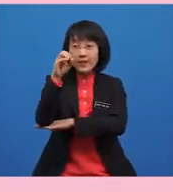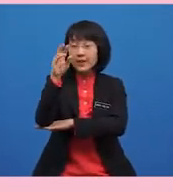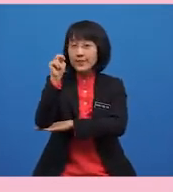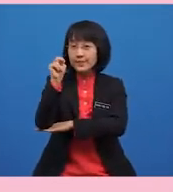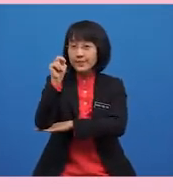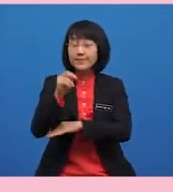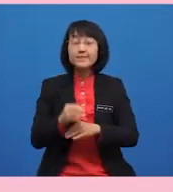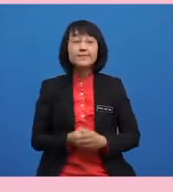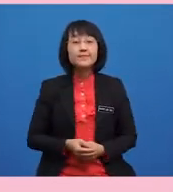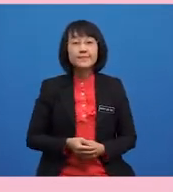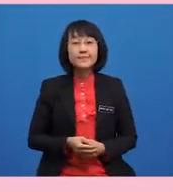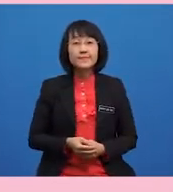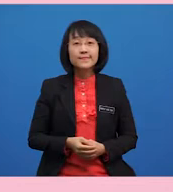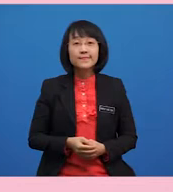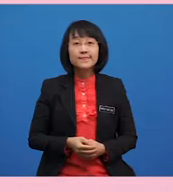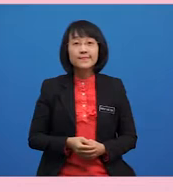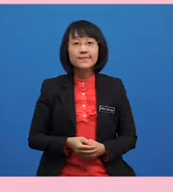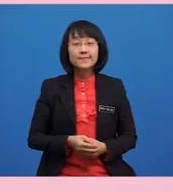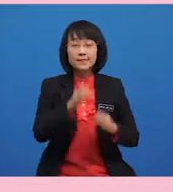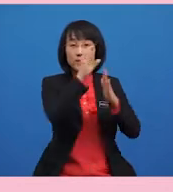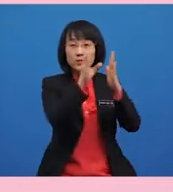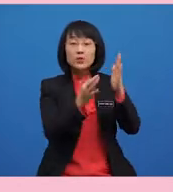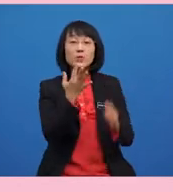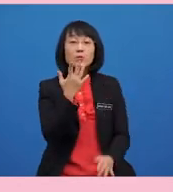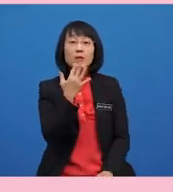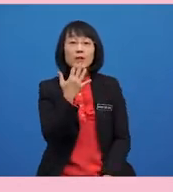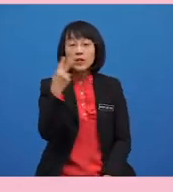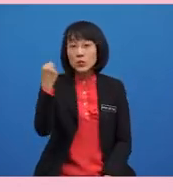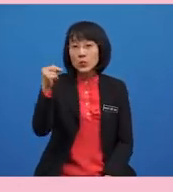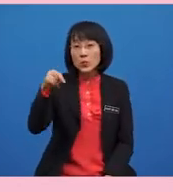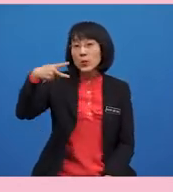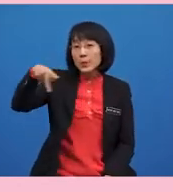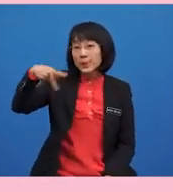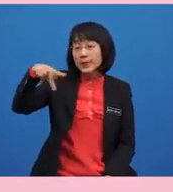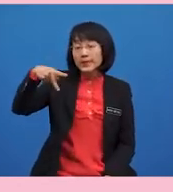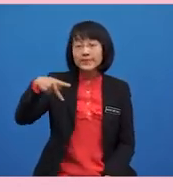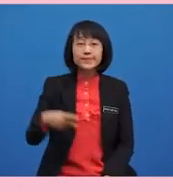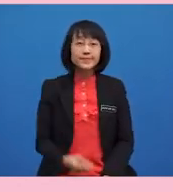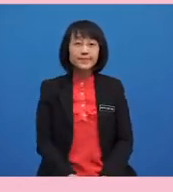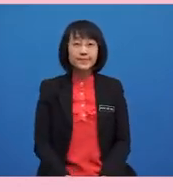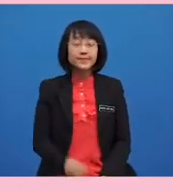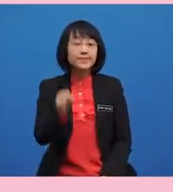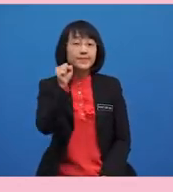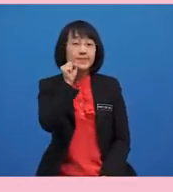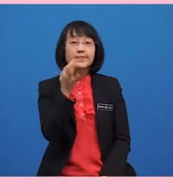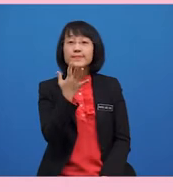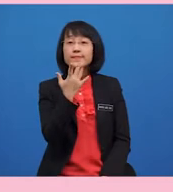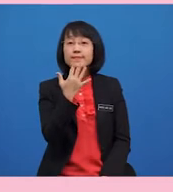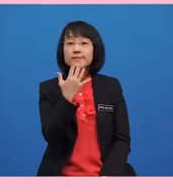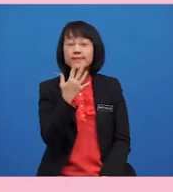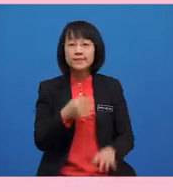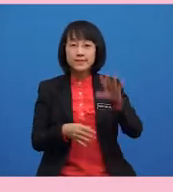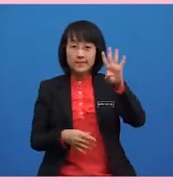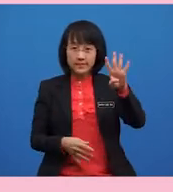Syariah berwarna ungu cair. Syariah mewarnakan 4